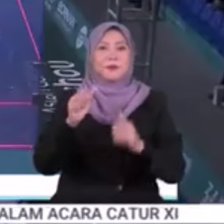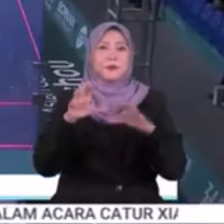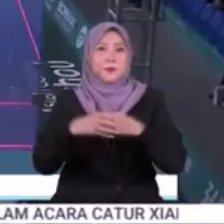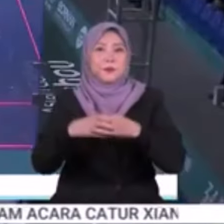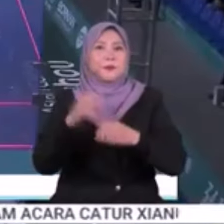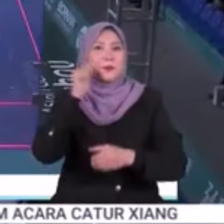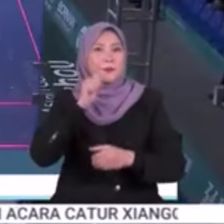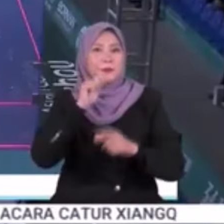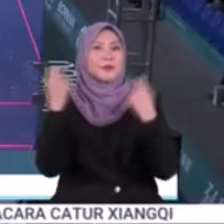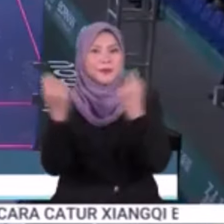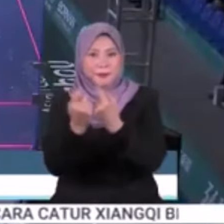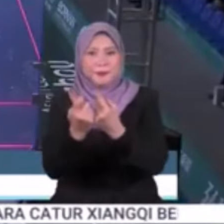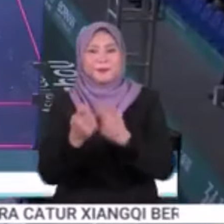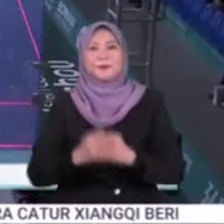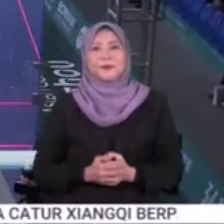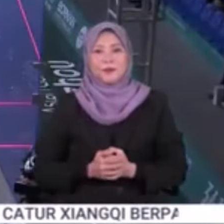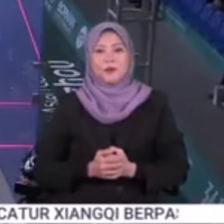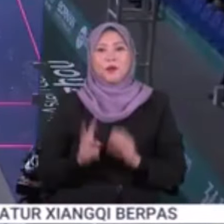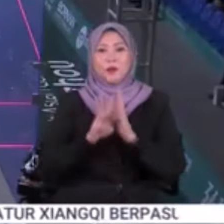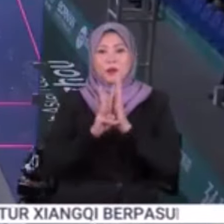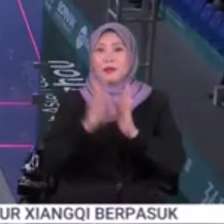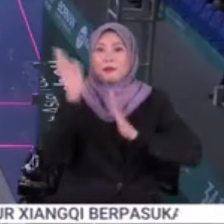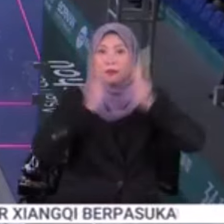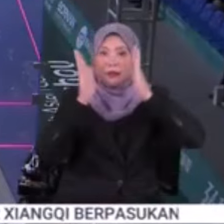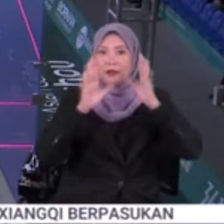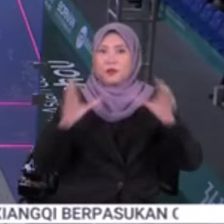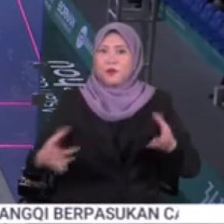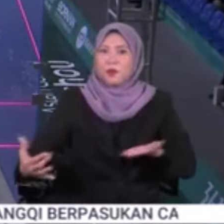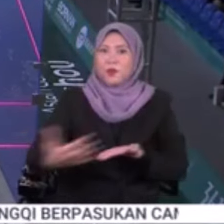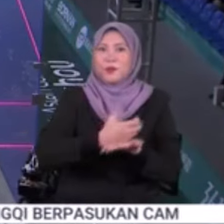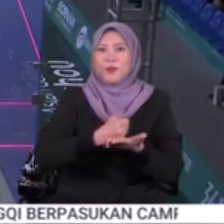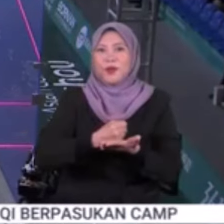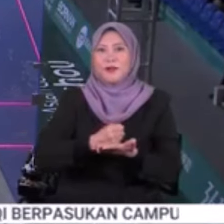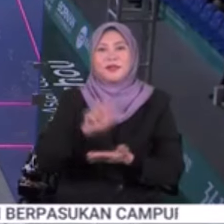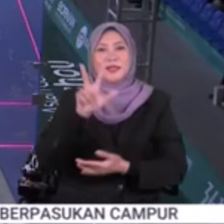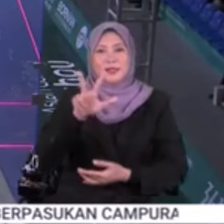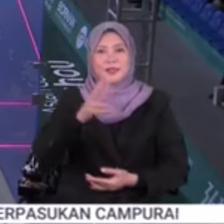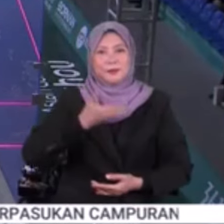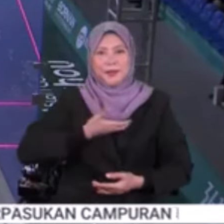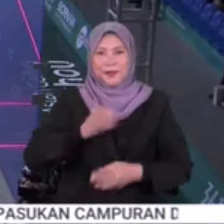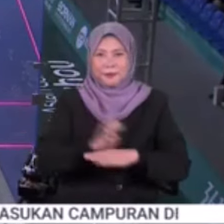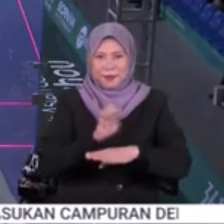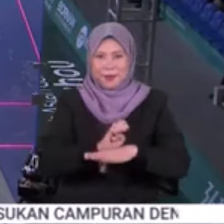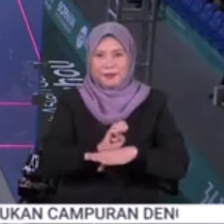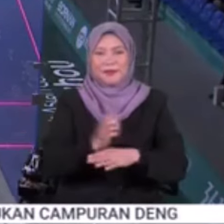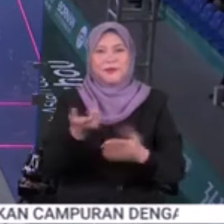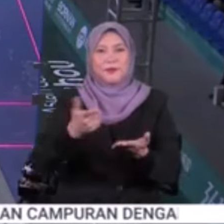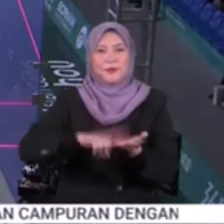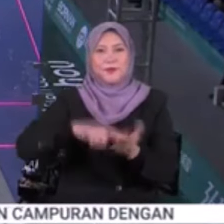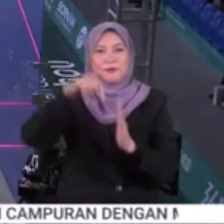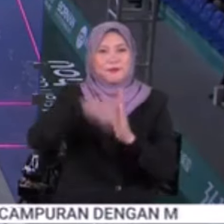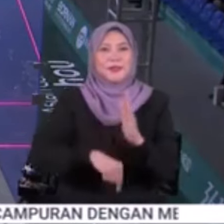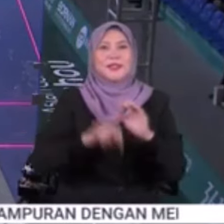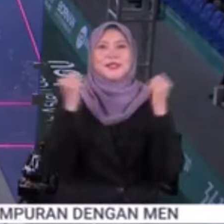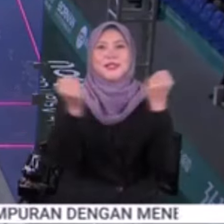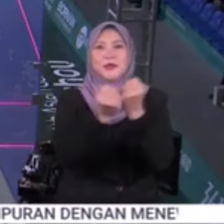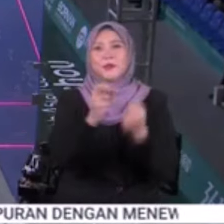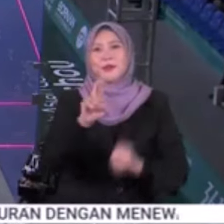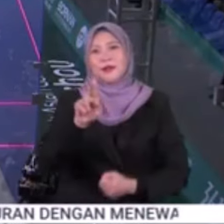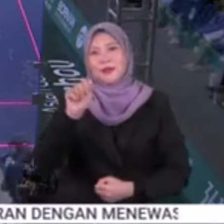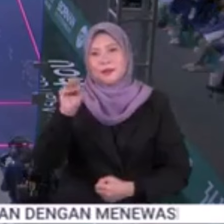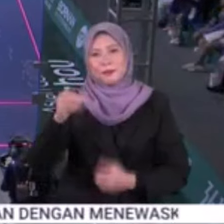wanita berpasukan setakat ini kontinjen Malaysia telah mengumpul tiga pengat emas perkembangan lanjut dalam stadium RTM